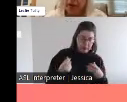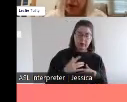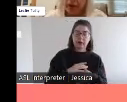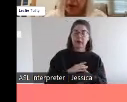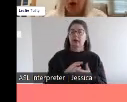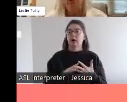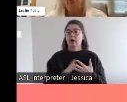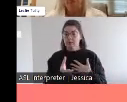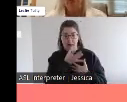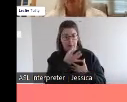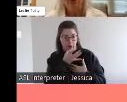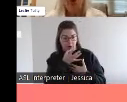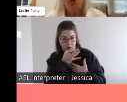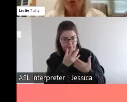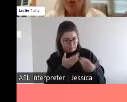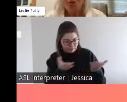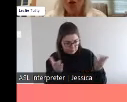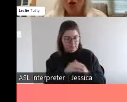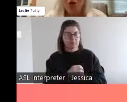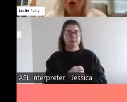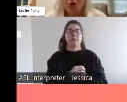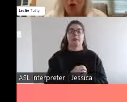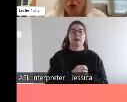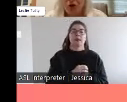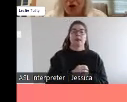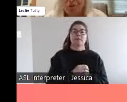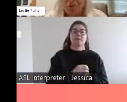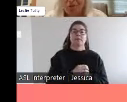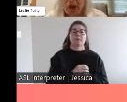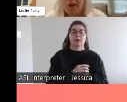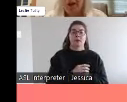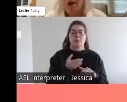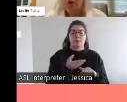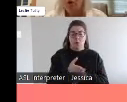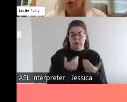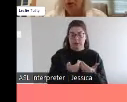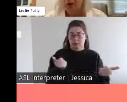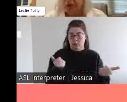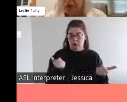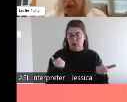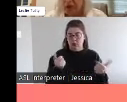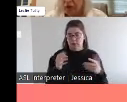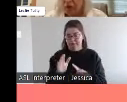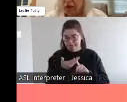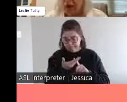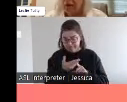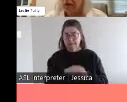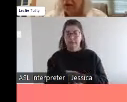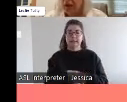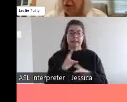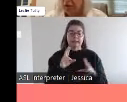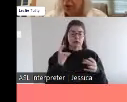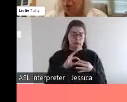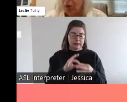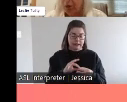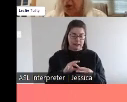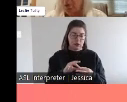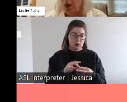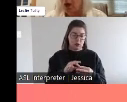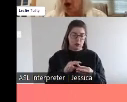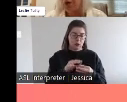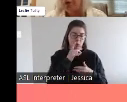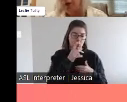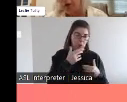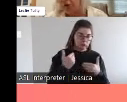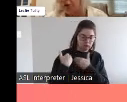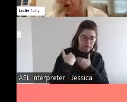avons examiné la gravité, l'AVC, la santé mentale, le bien-être, la maternité, le maternage, la coercition après la